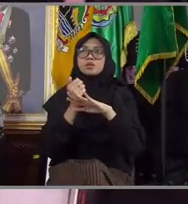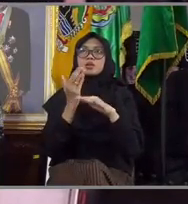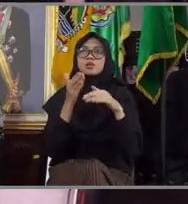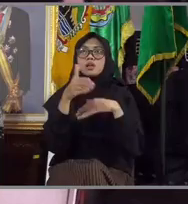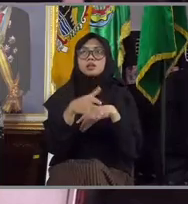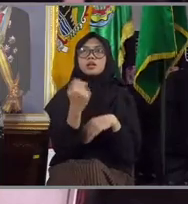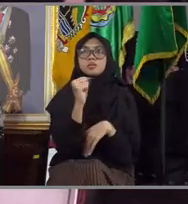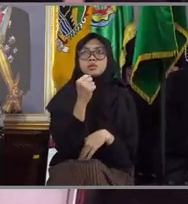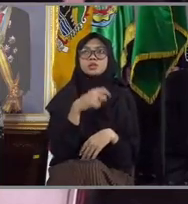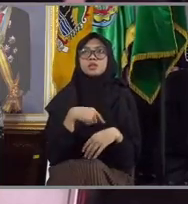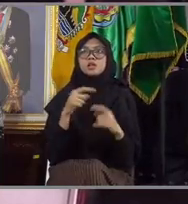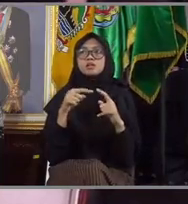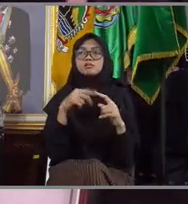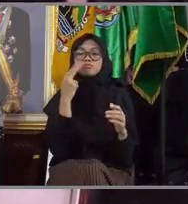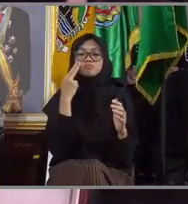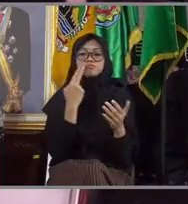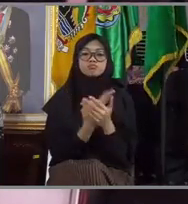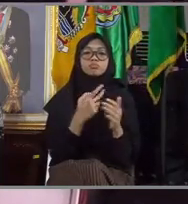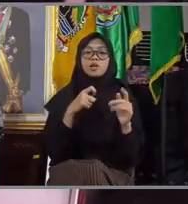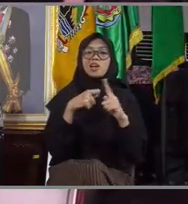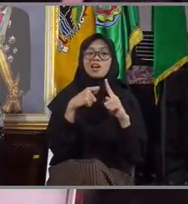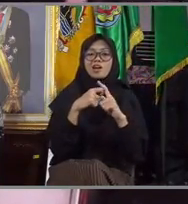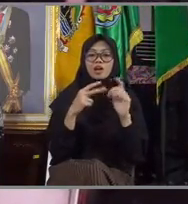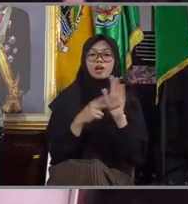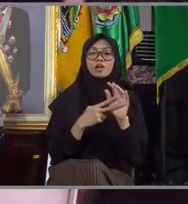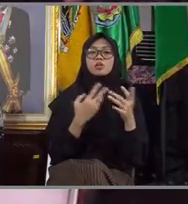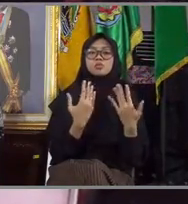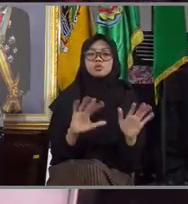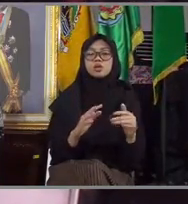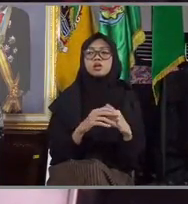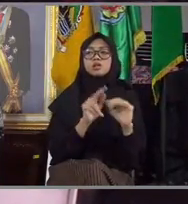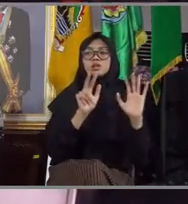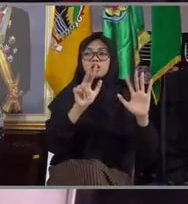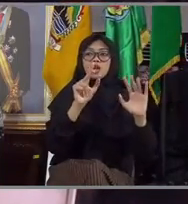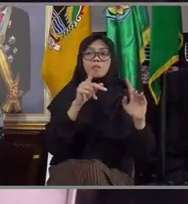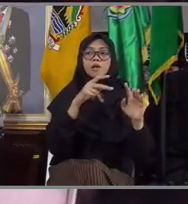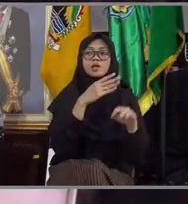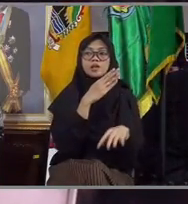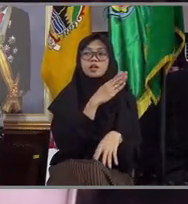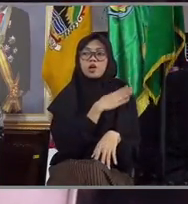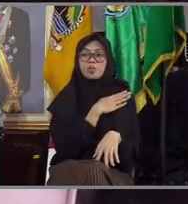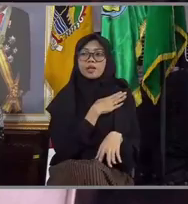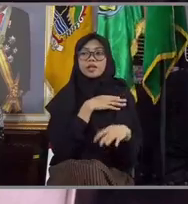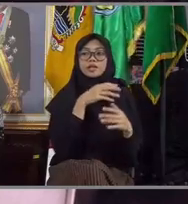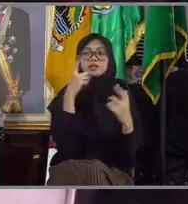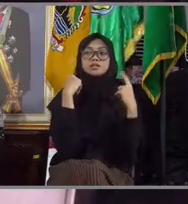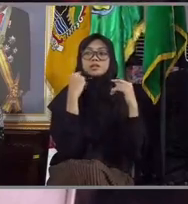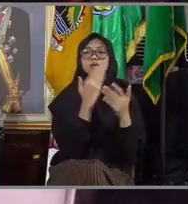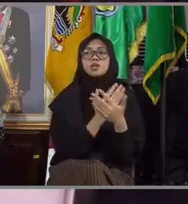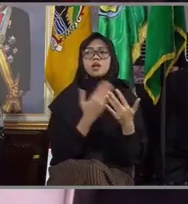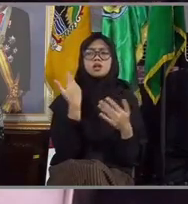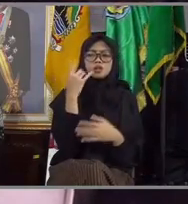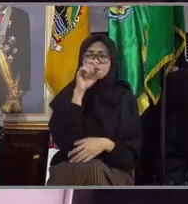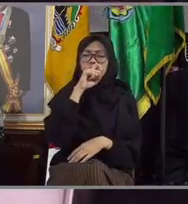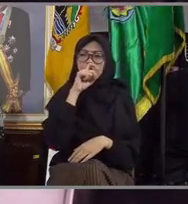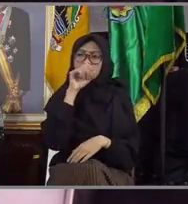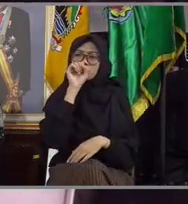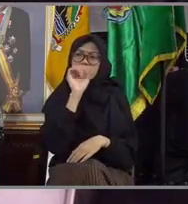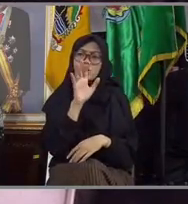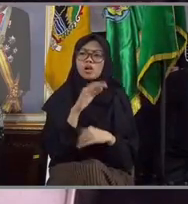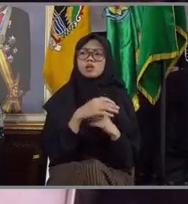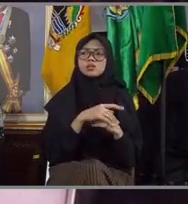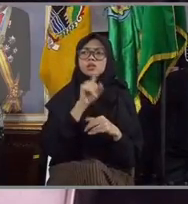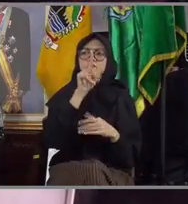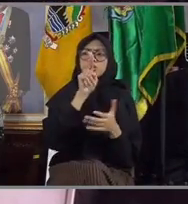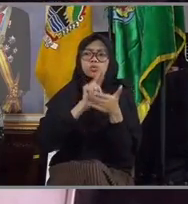nyata di delapan kabupaten kota di Jawa Tengah Oke lagi saya mendengar pak gubernur menyampaikan bahwa satu perguruan